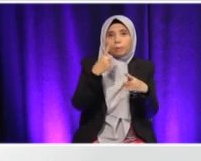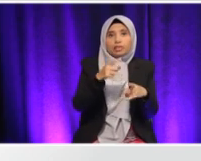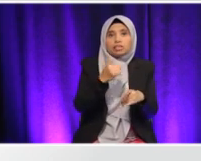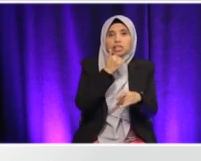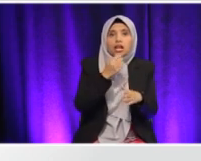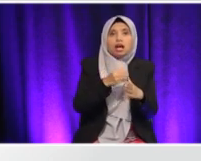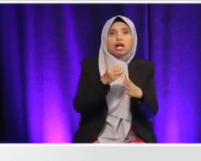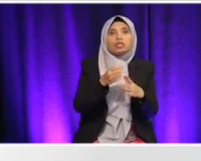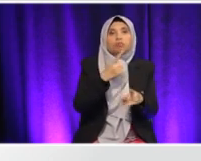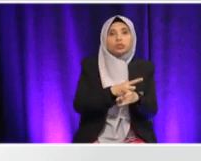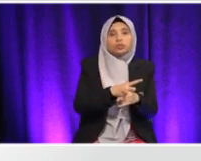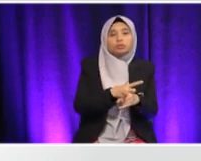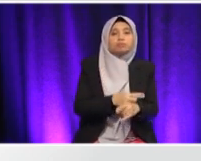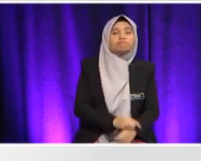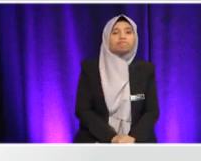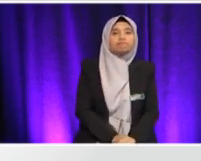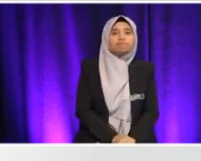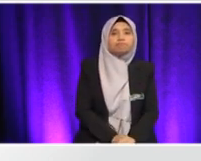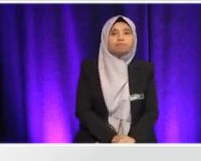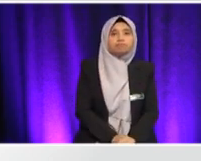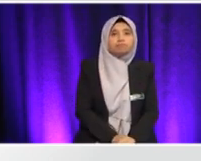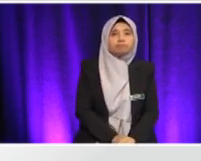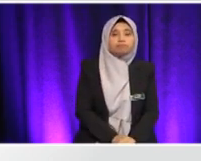Iya betul tepat sekali